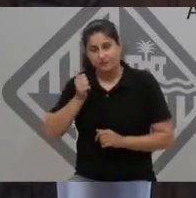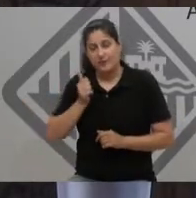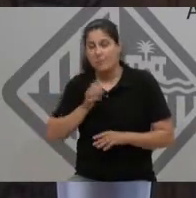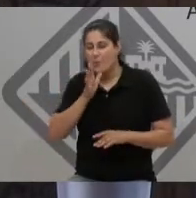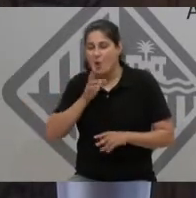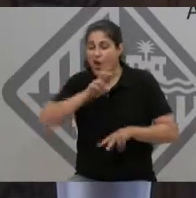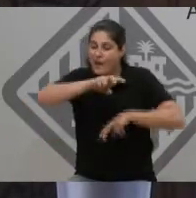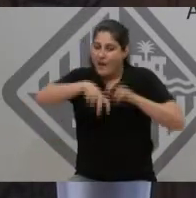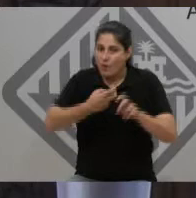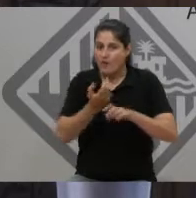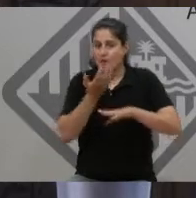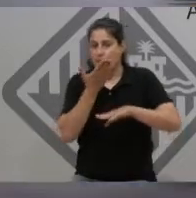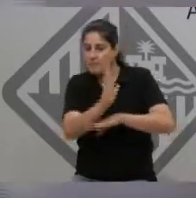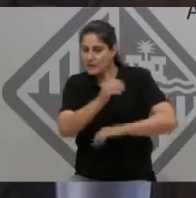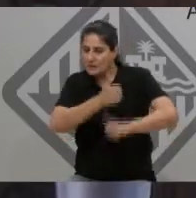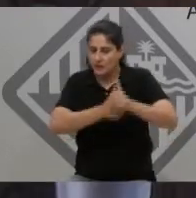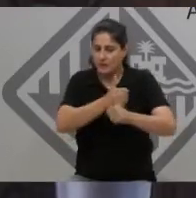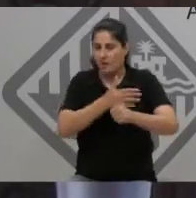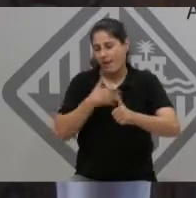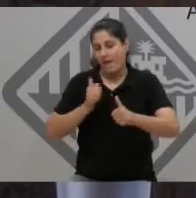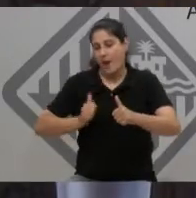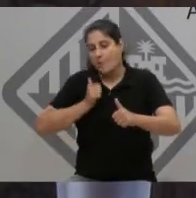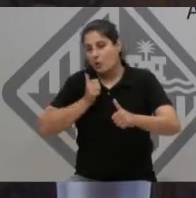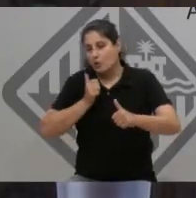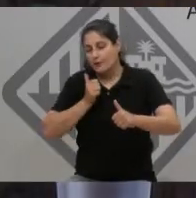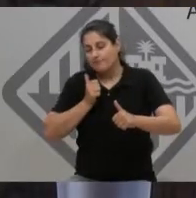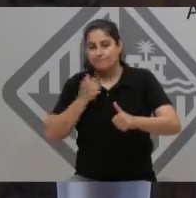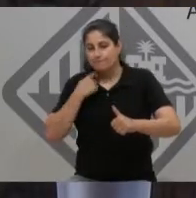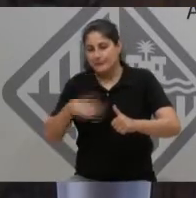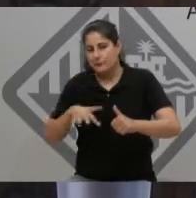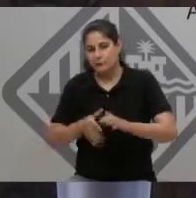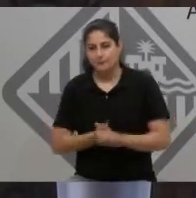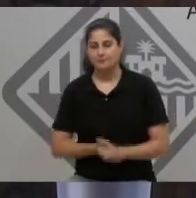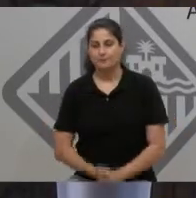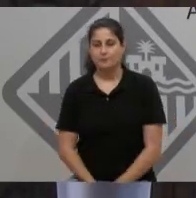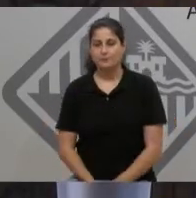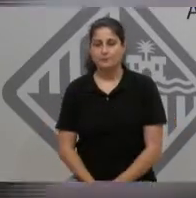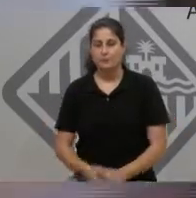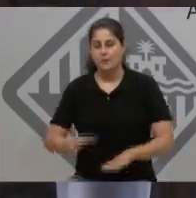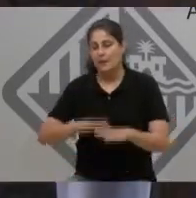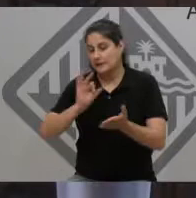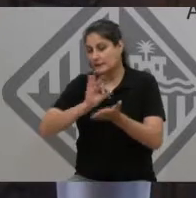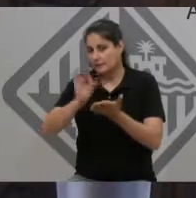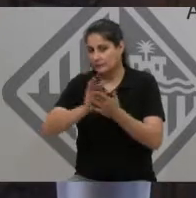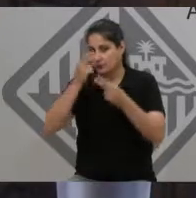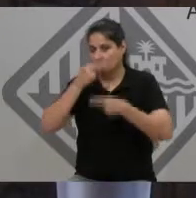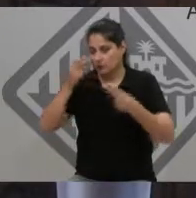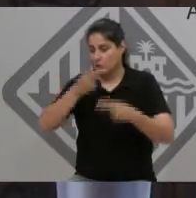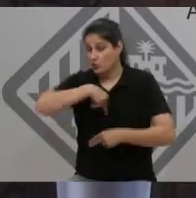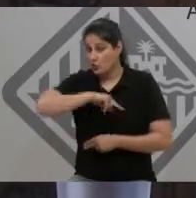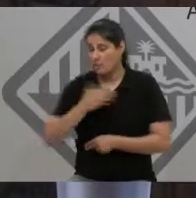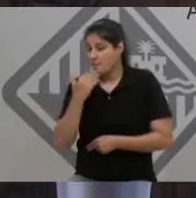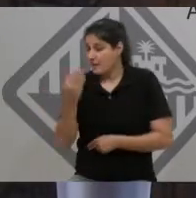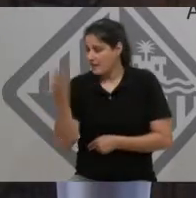té la forma de gestió de tots els serveis públics. I per això demanem que se faci